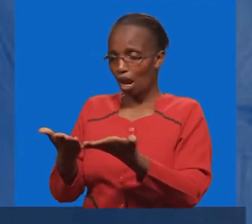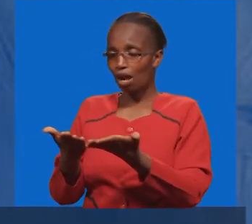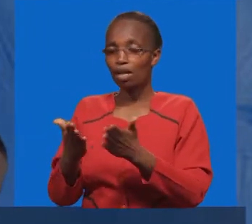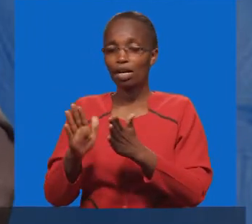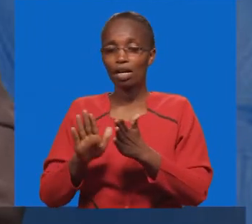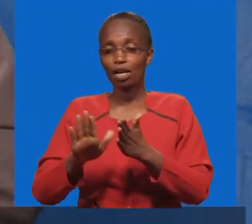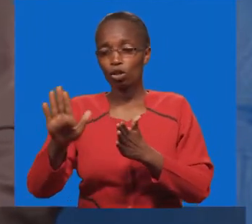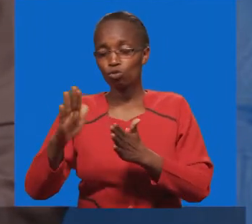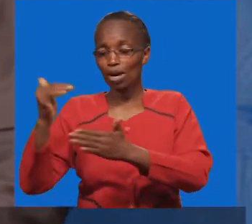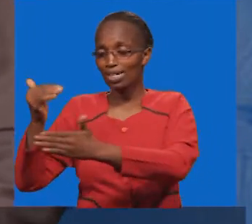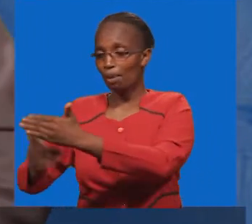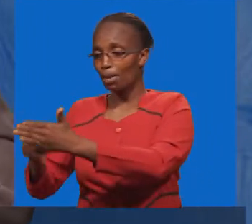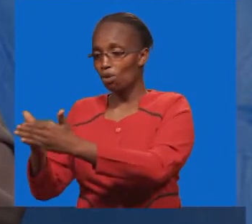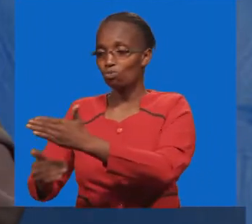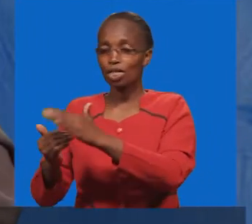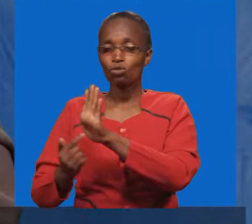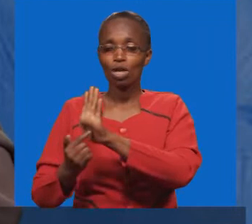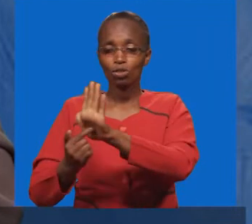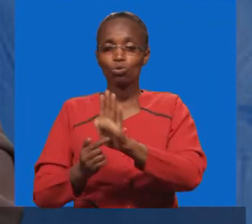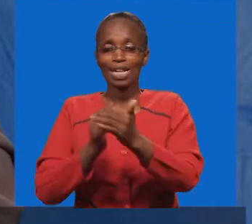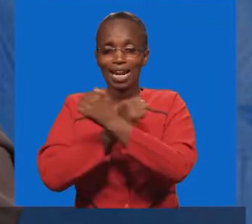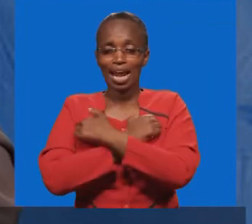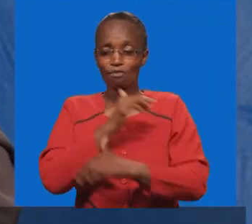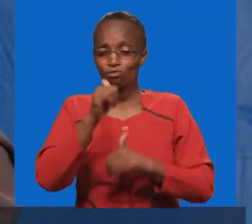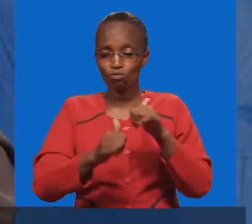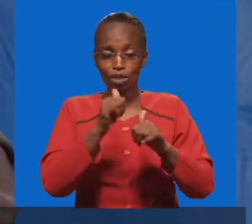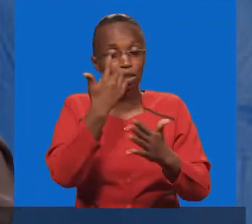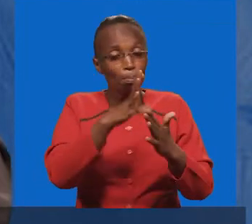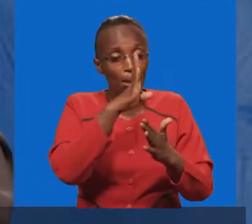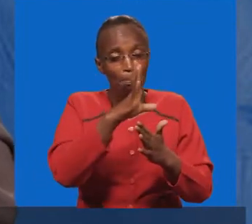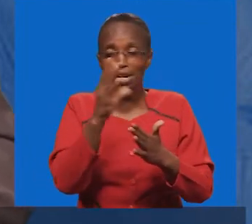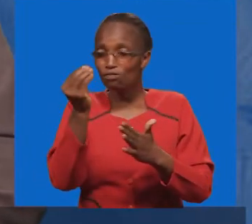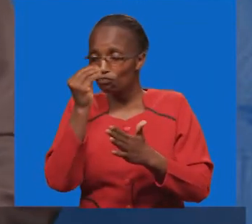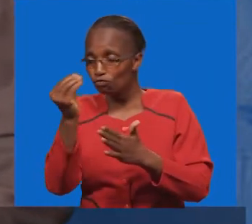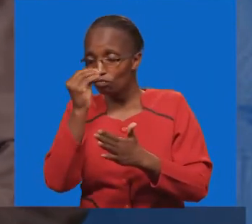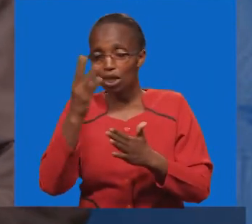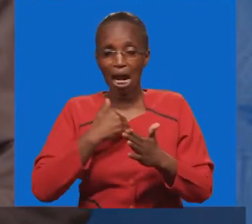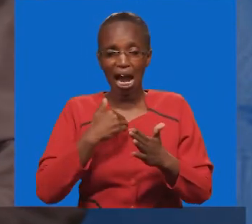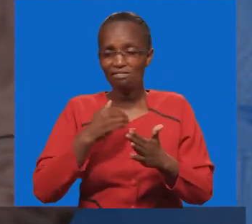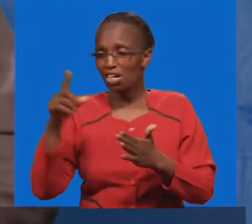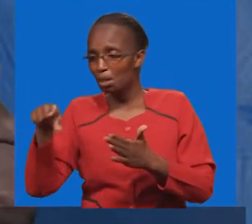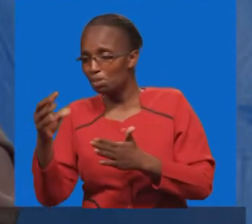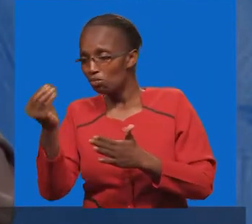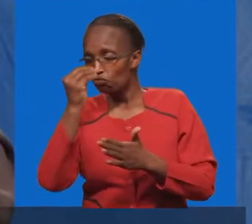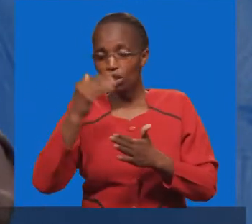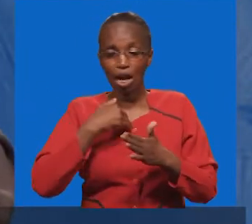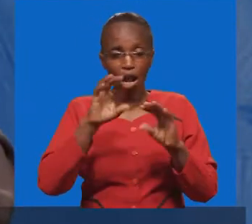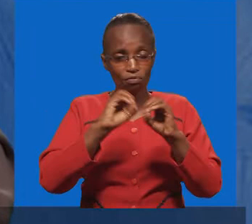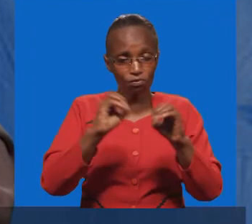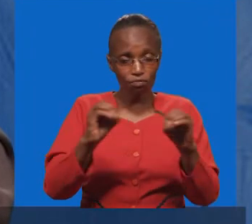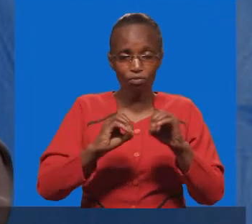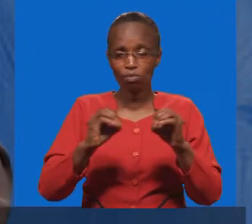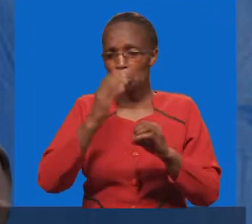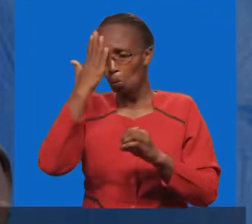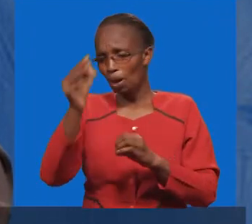kwa ploti, umeweza kuonyesha upendo aina gani? Maana mara kwa mara pengine umeweza kuwa na chakula